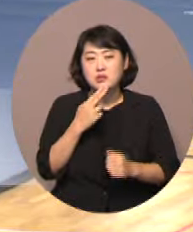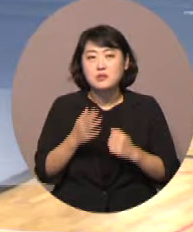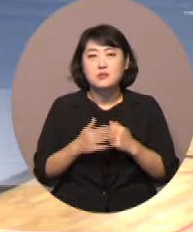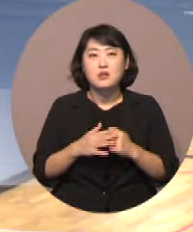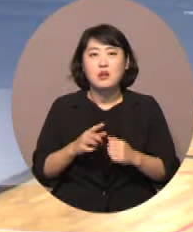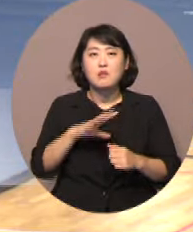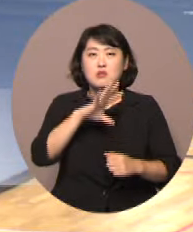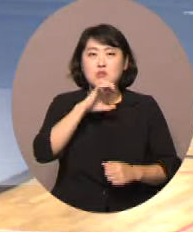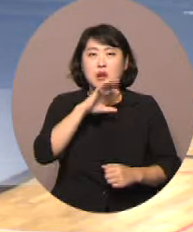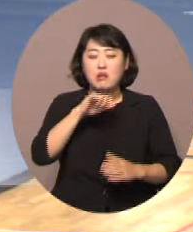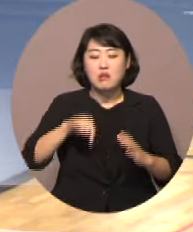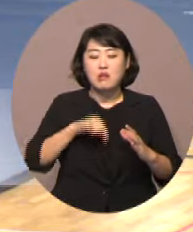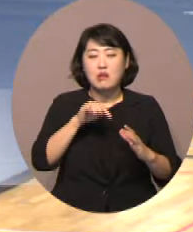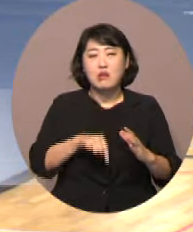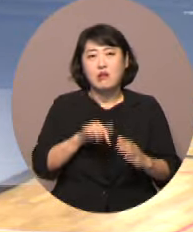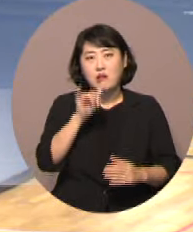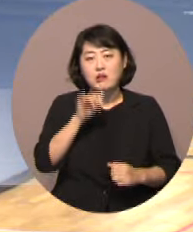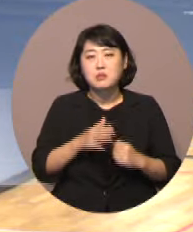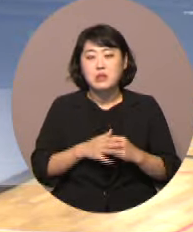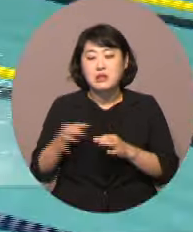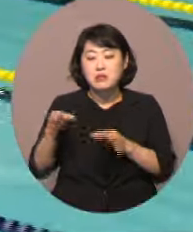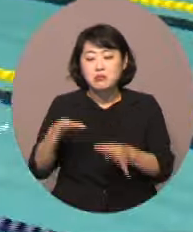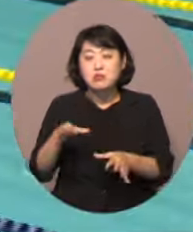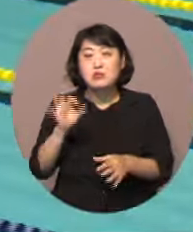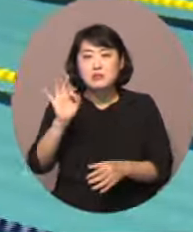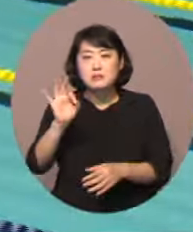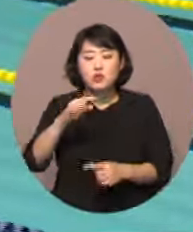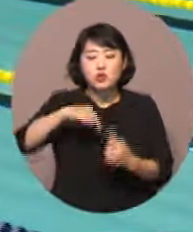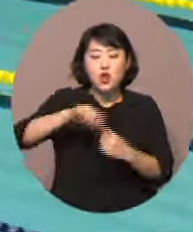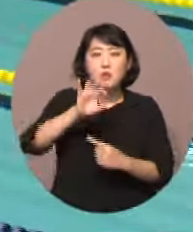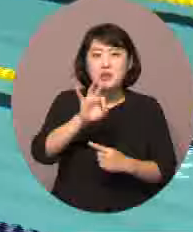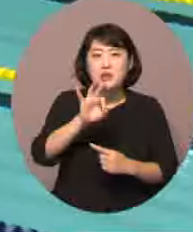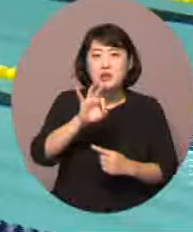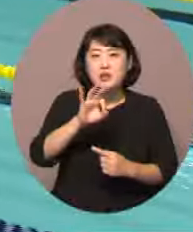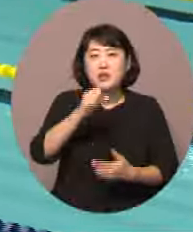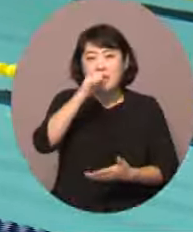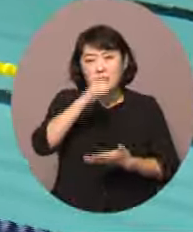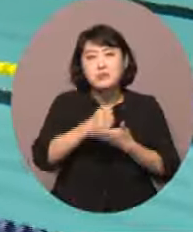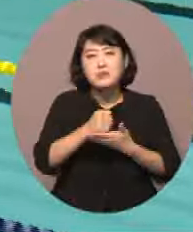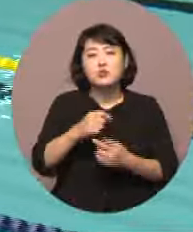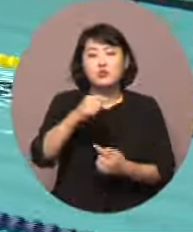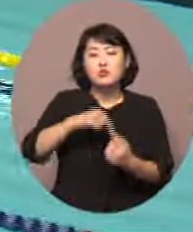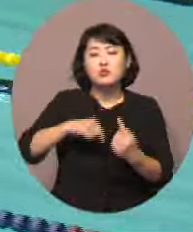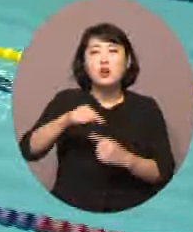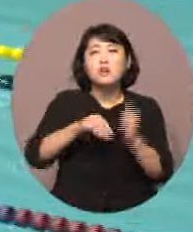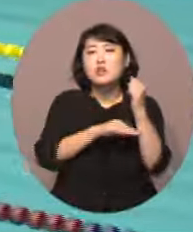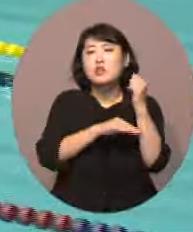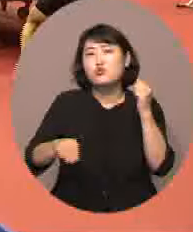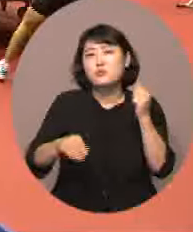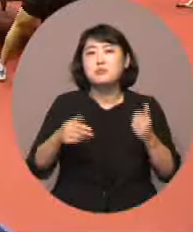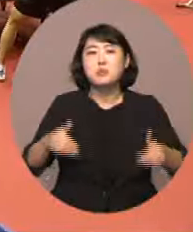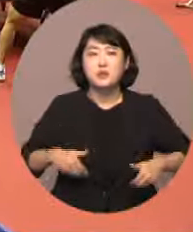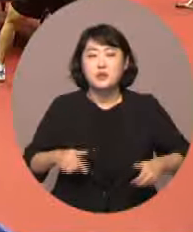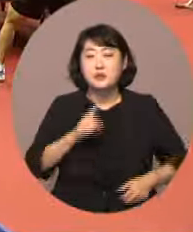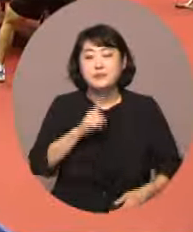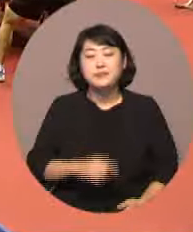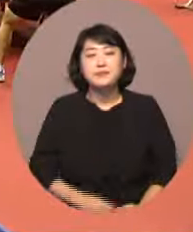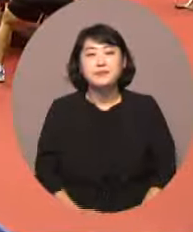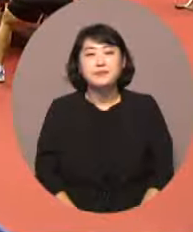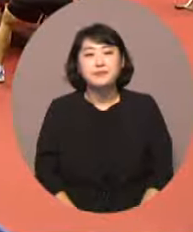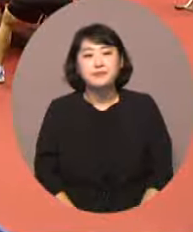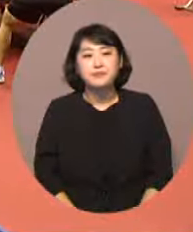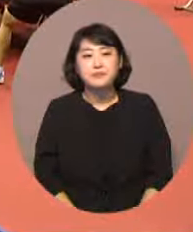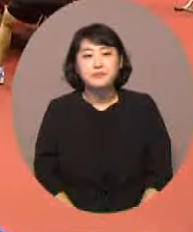체육계 내부에서 터져나와 기부금과 운영비에 합리적인 운영 기준이 필요하다는 지적이 일고 있습니다